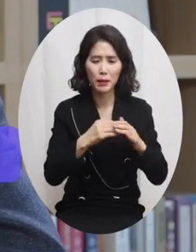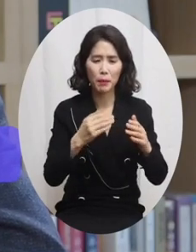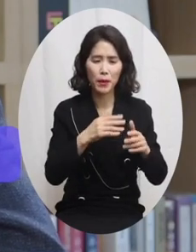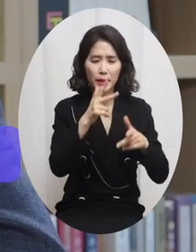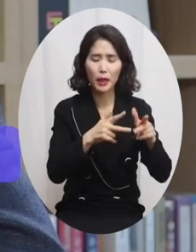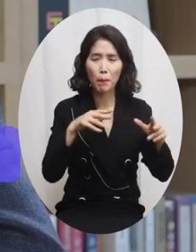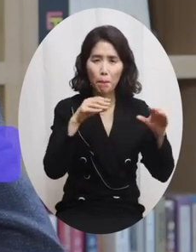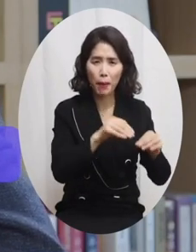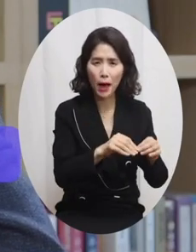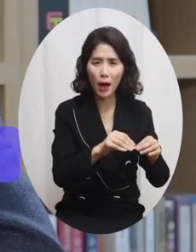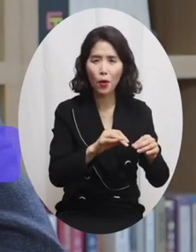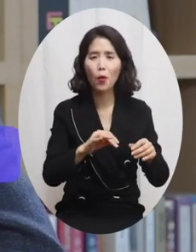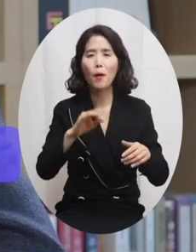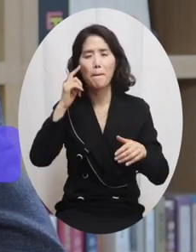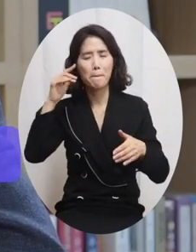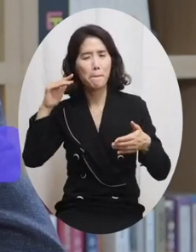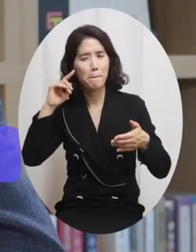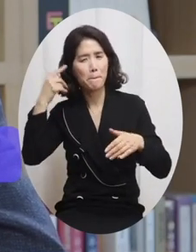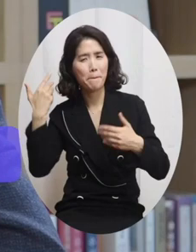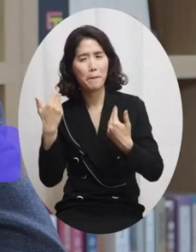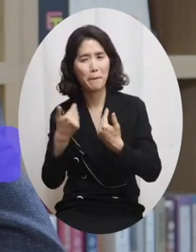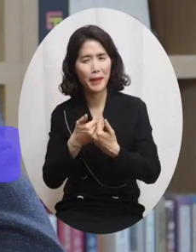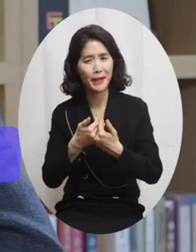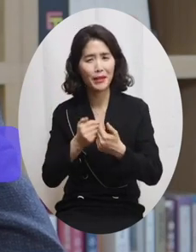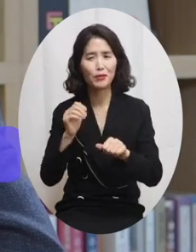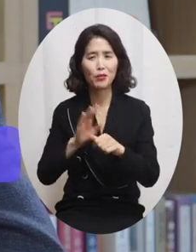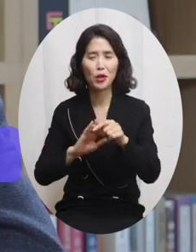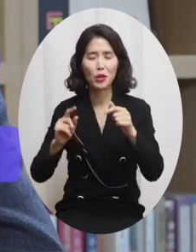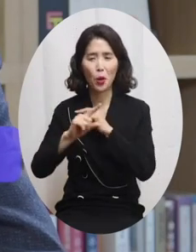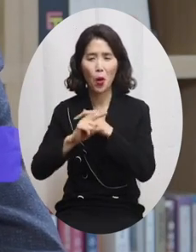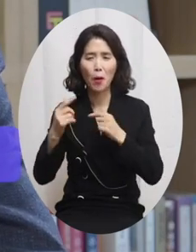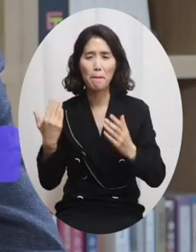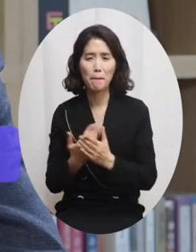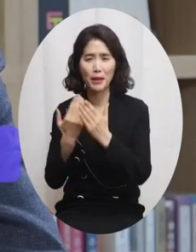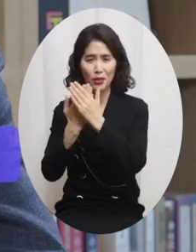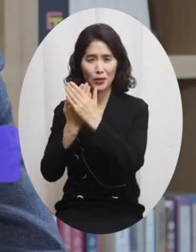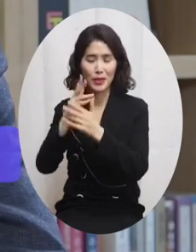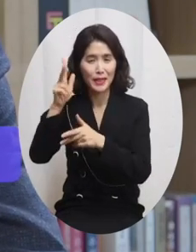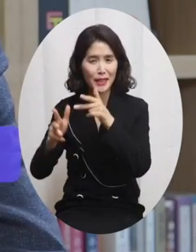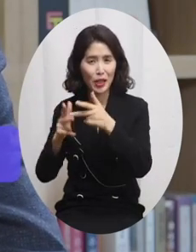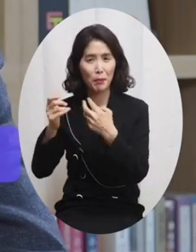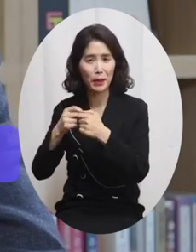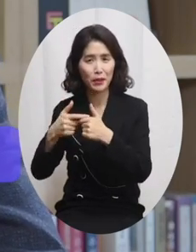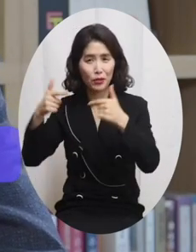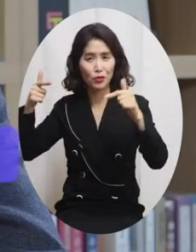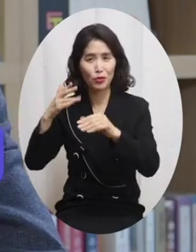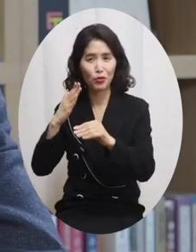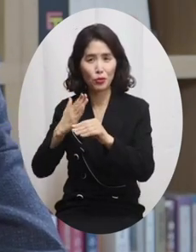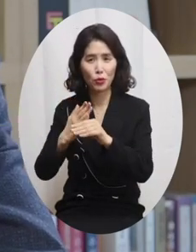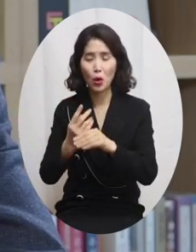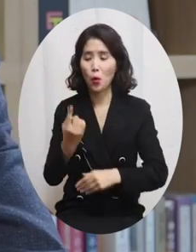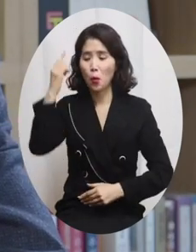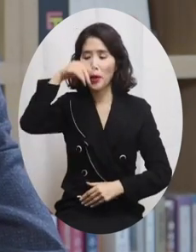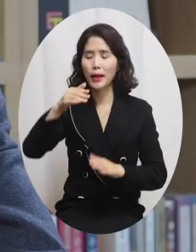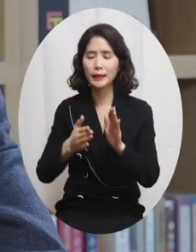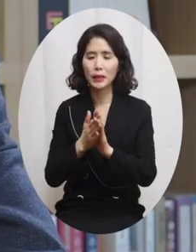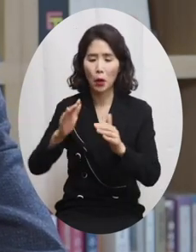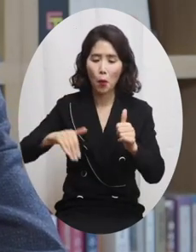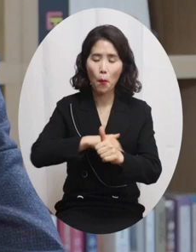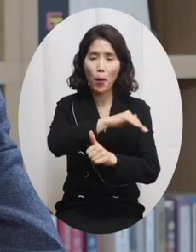우린 비약적으로 발전 가능성을 갖고 있는 산업들이 네. 그런 거거든요. 거기에다가 고양시는 환경적으로 보면